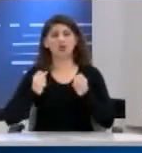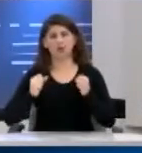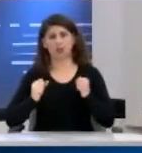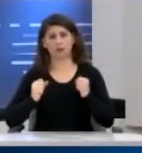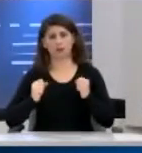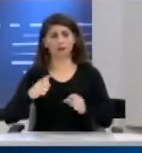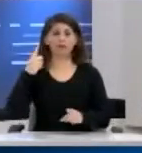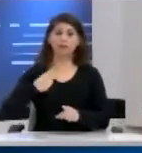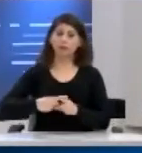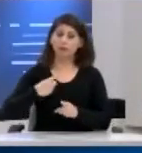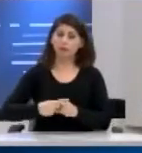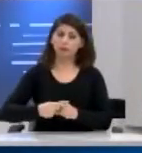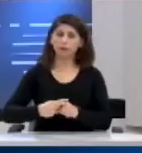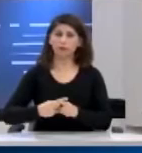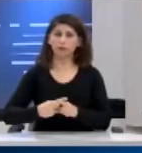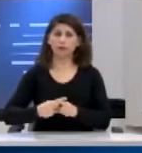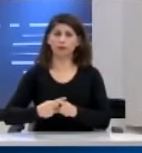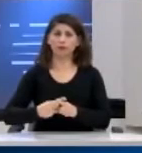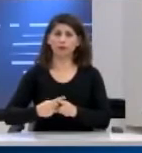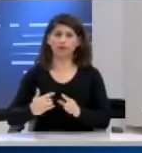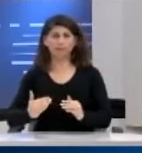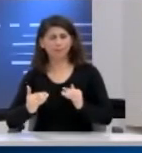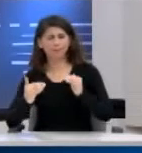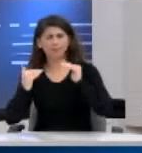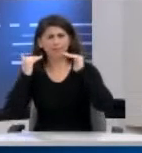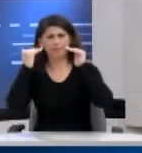Η χώρα στο αποκορύφωμα της κρίσης